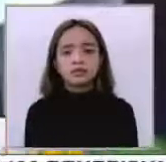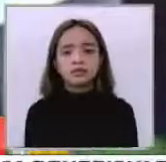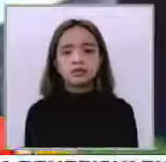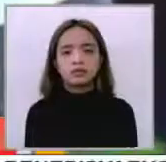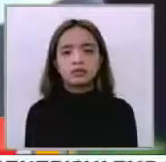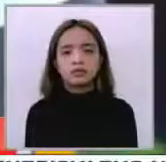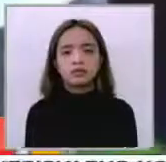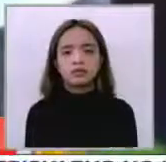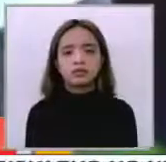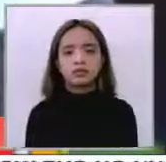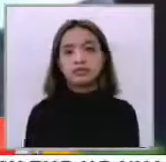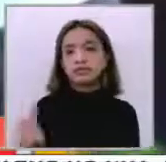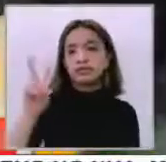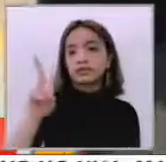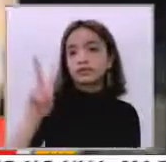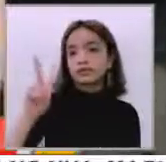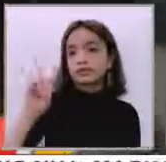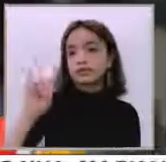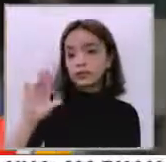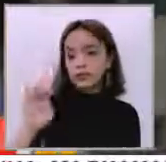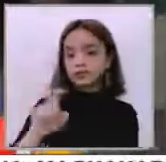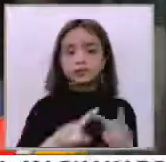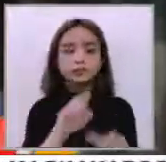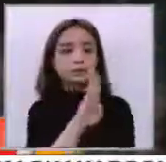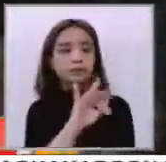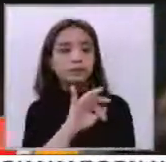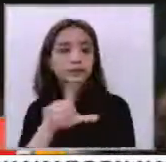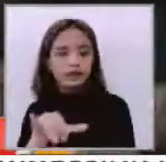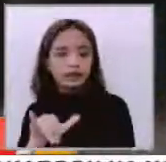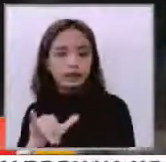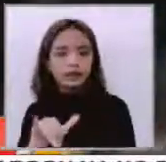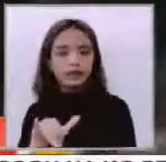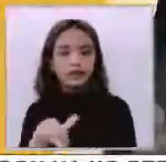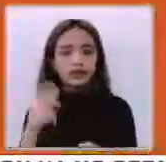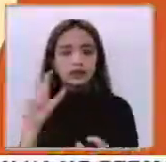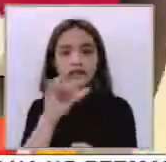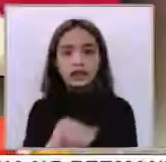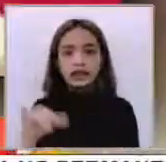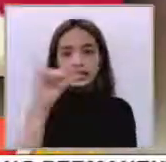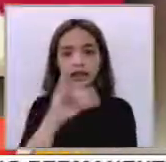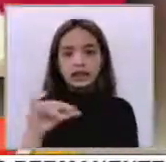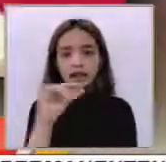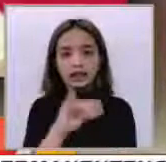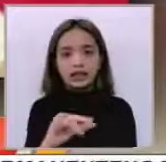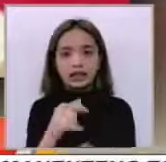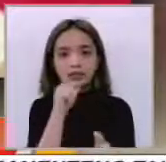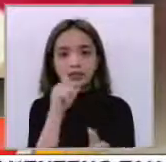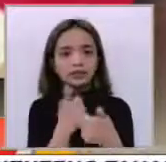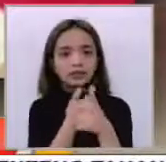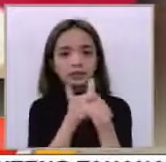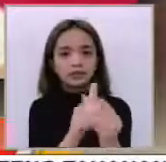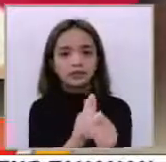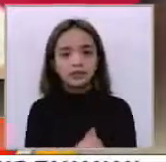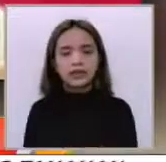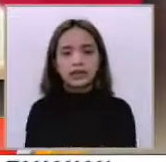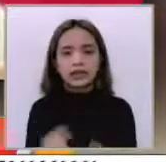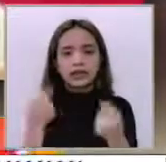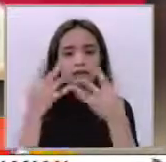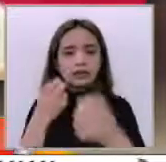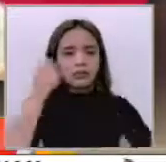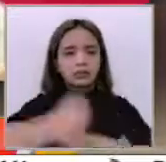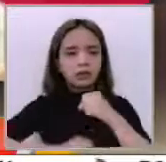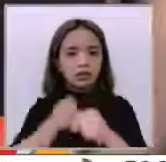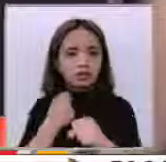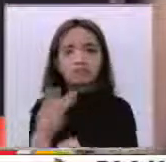Vice Ganda at Billy Crawford. Inunfollow sa Instagram ang isa't isa. Ilang taon din nagsama si Vice